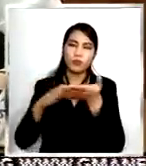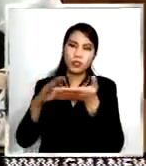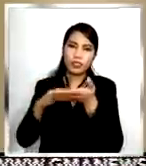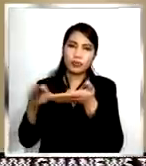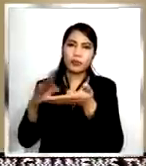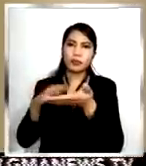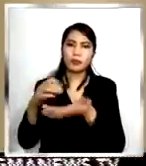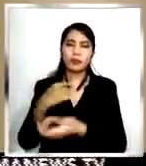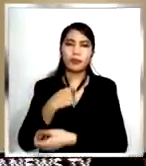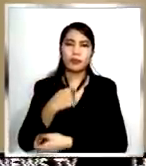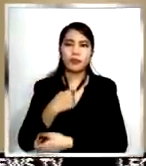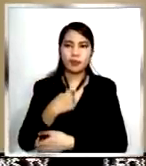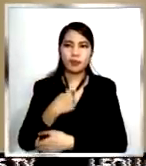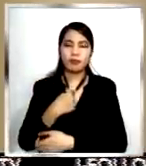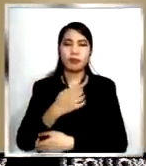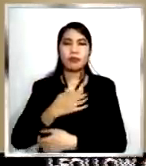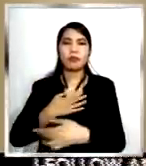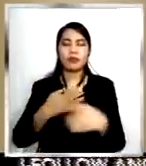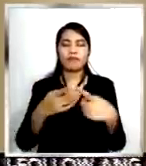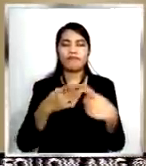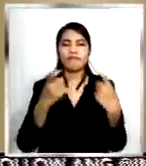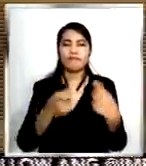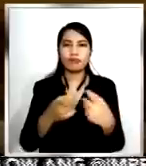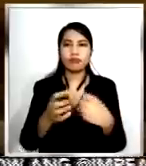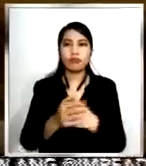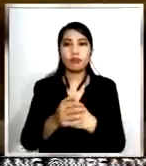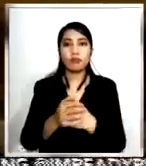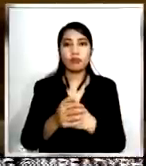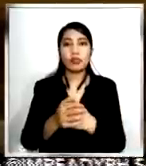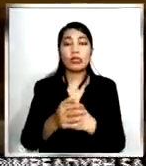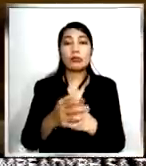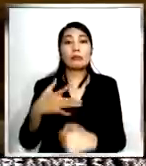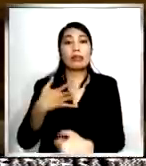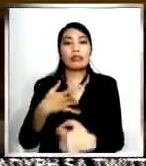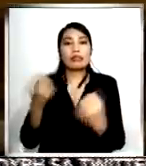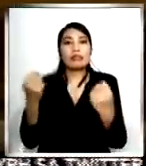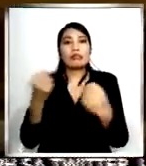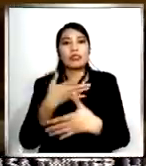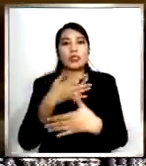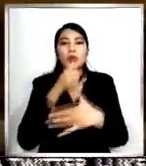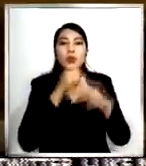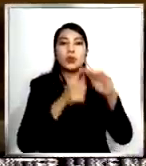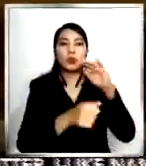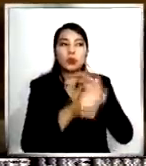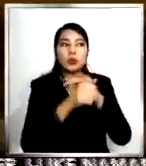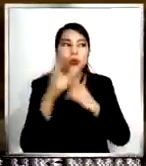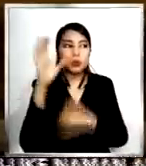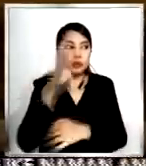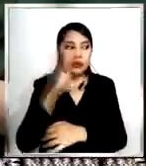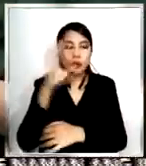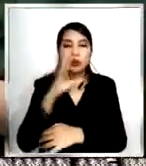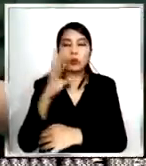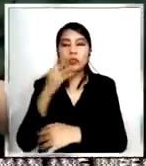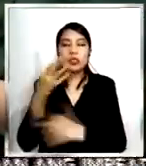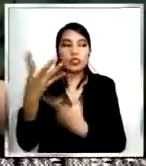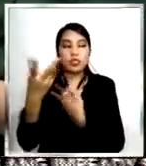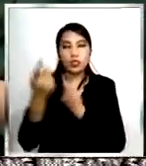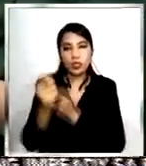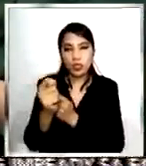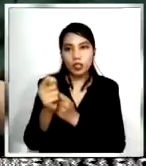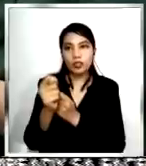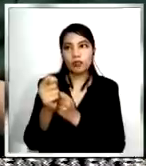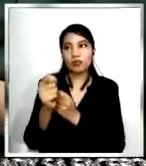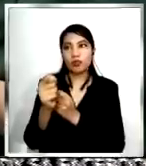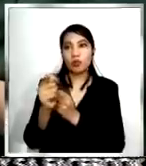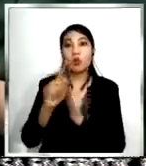kasalanan. Natakot daw si Sulaiman kaya siya nagtago at naghanapan ng tao mapagkakatiwalaan para sumuko kay Mayor Isko. Isang Muslim